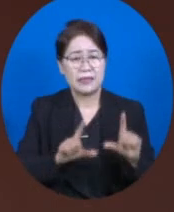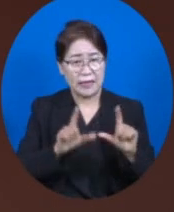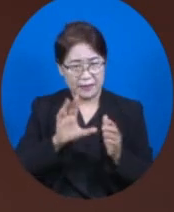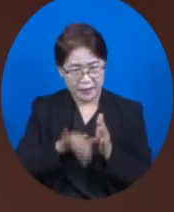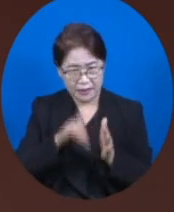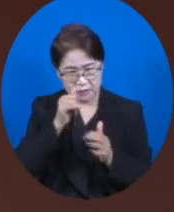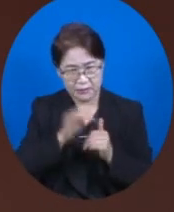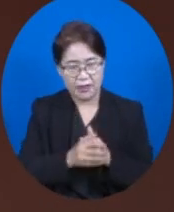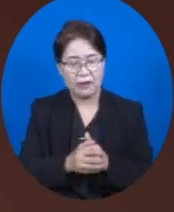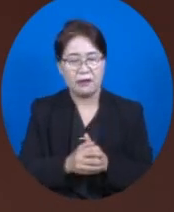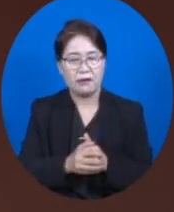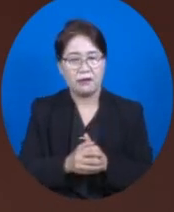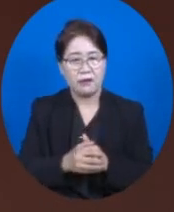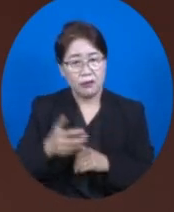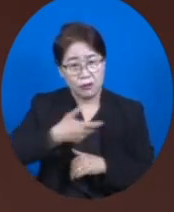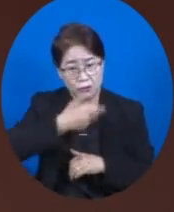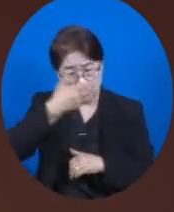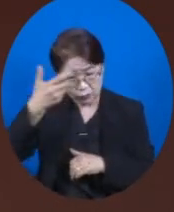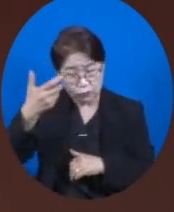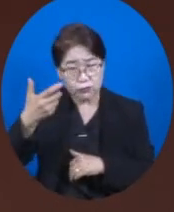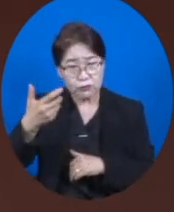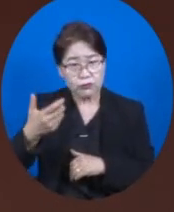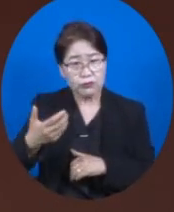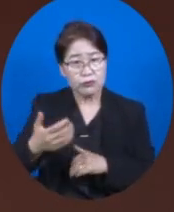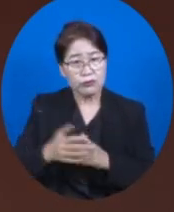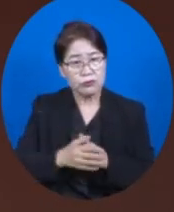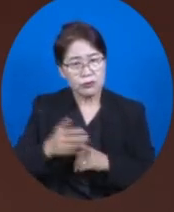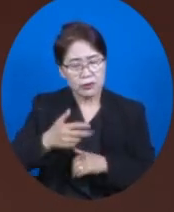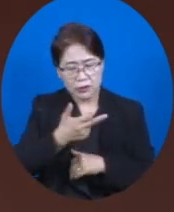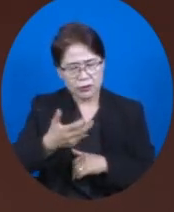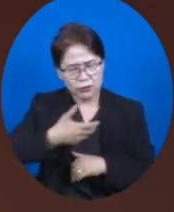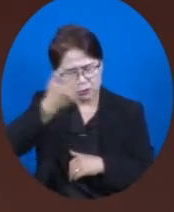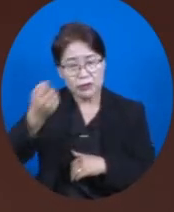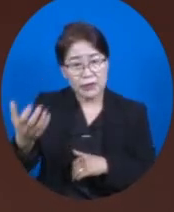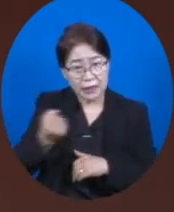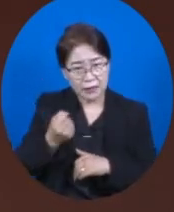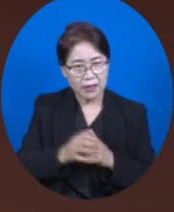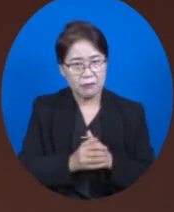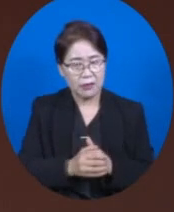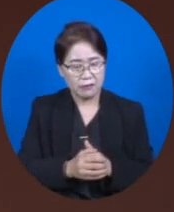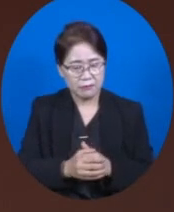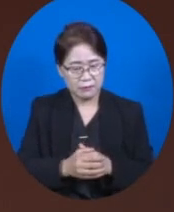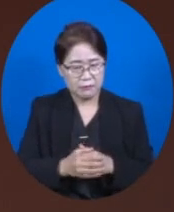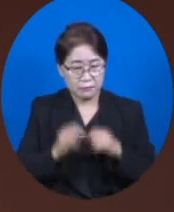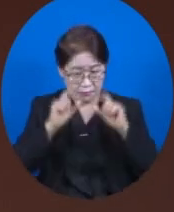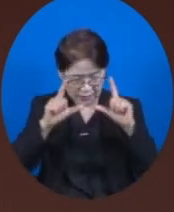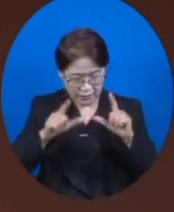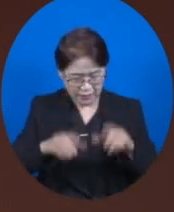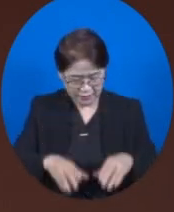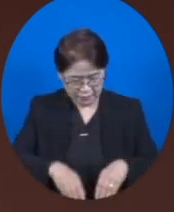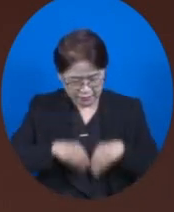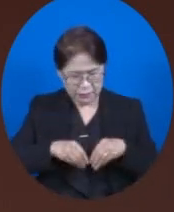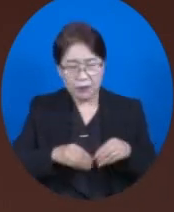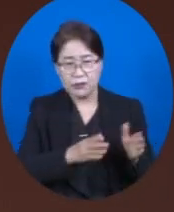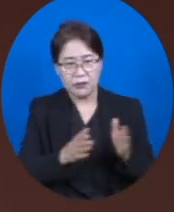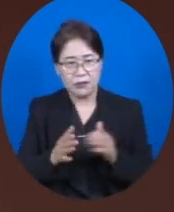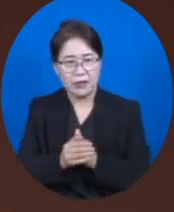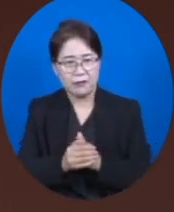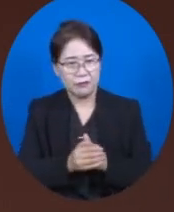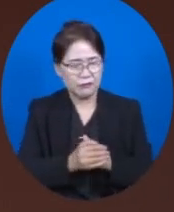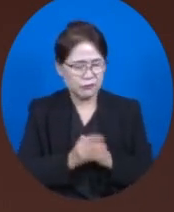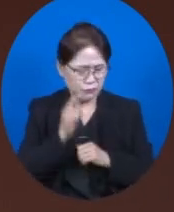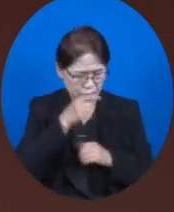정말 여러분 일어나는 순간부터 이부자리부터 정리하시고 여러분 집에 있는 쓰레기통부터 비우세요